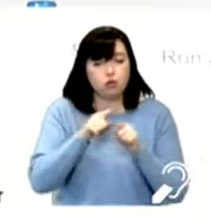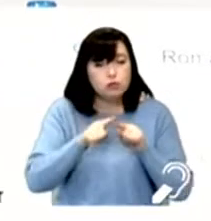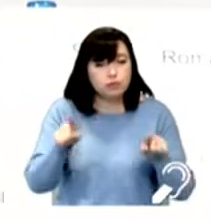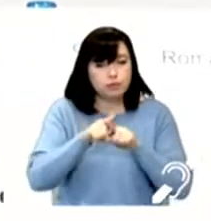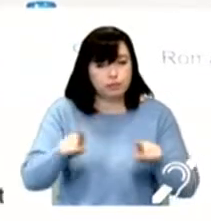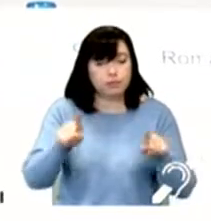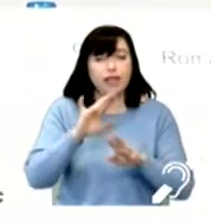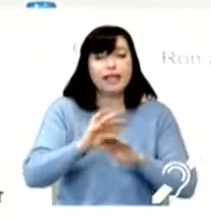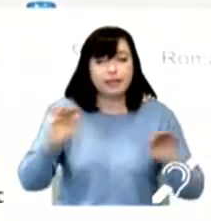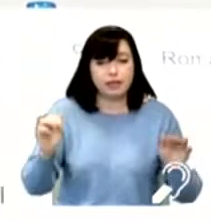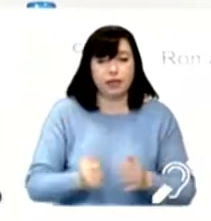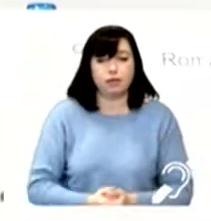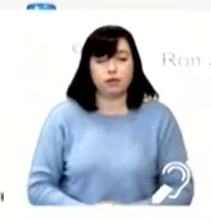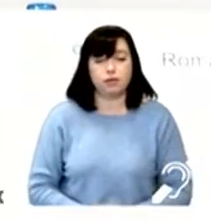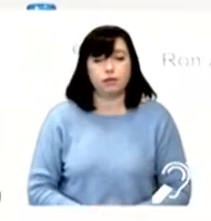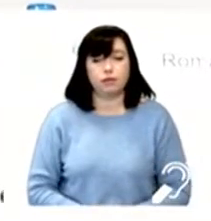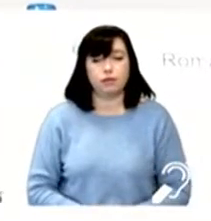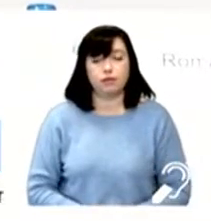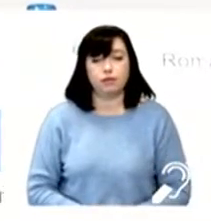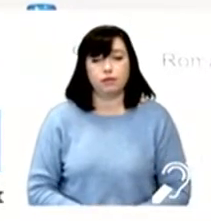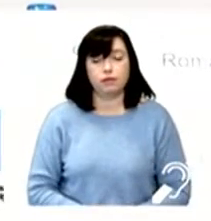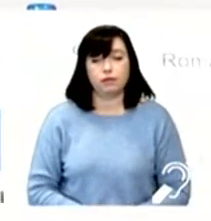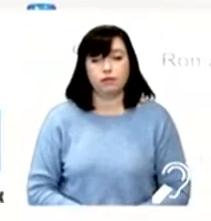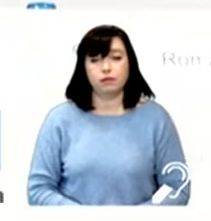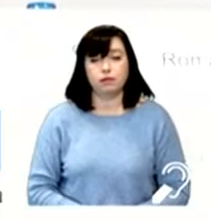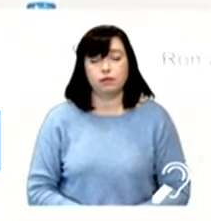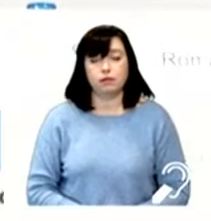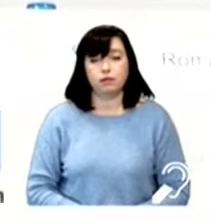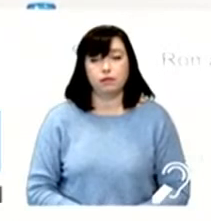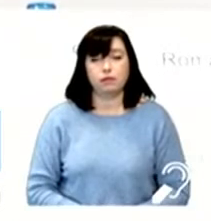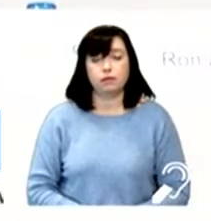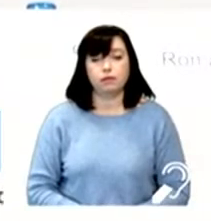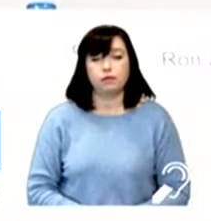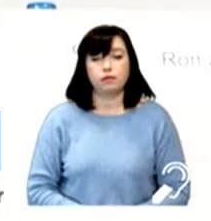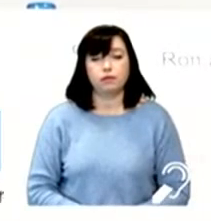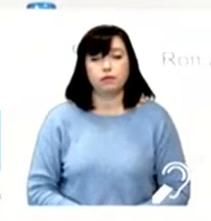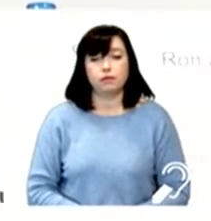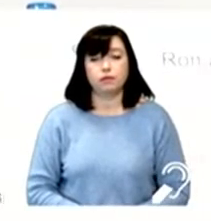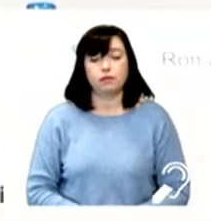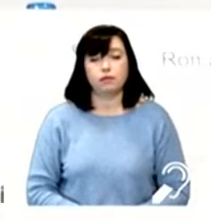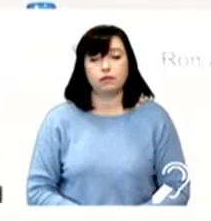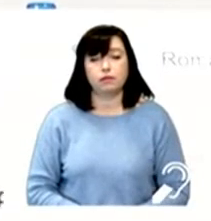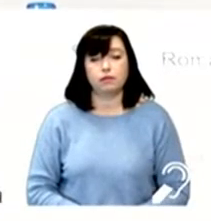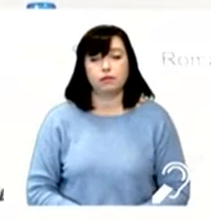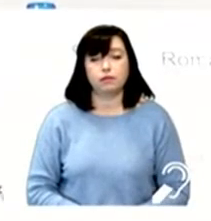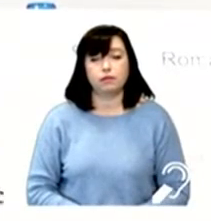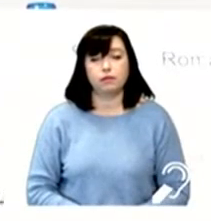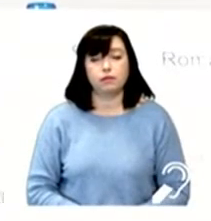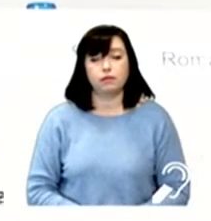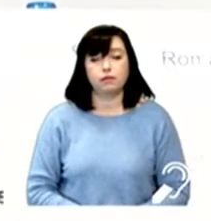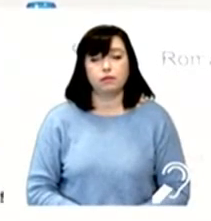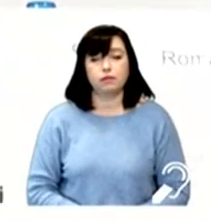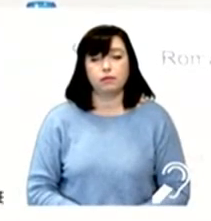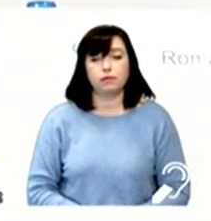criza climatică. In this regard, in Romania, we are putting forward measures such as a digital platform